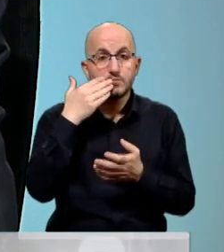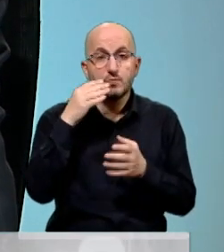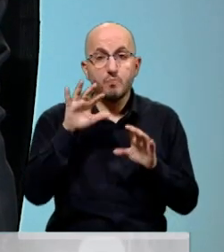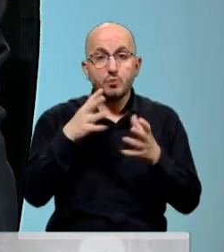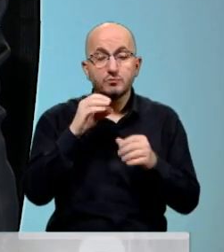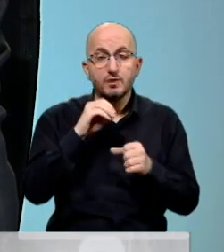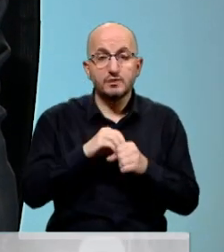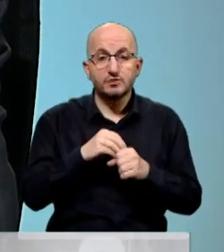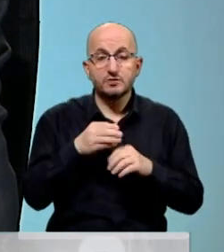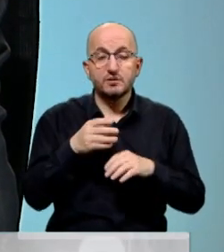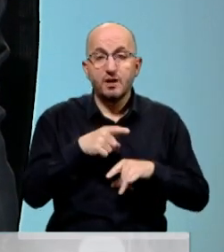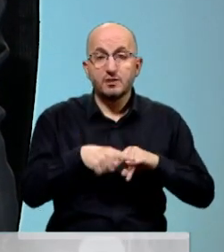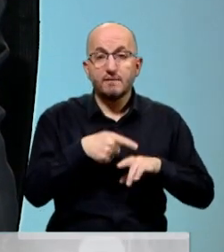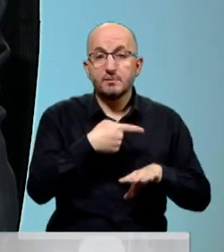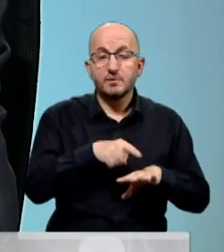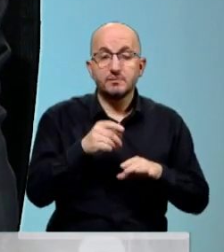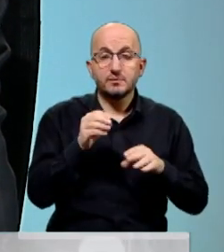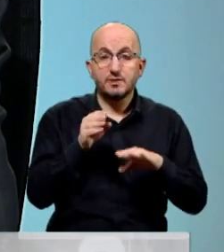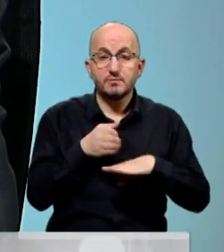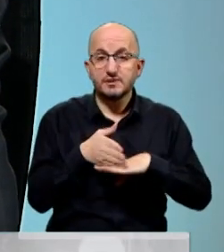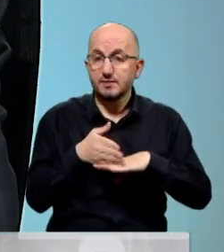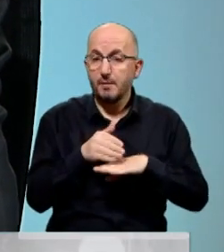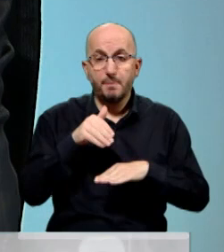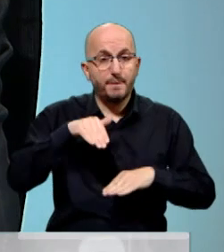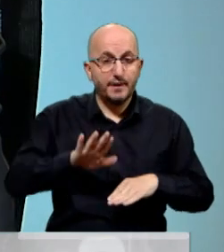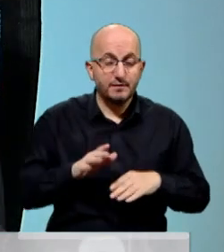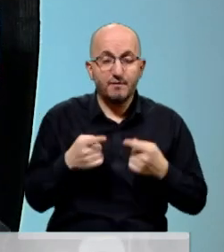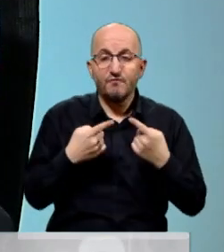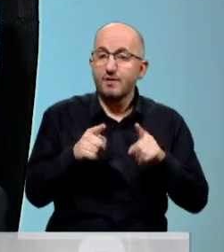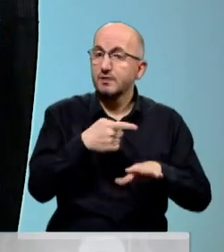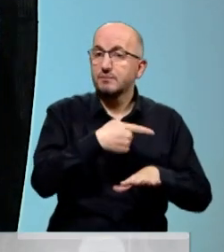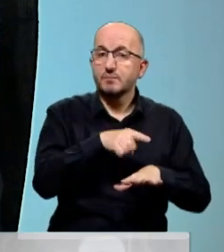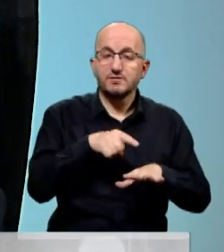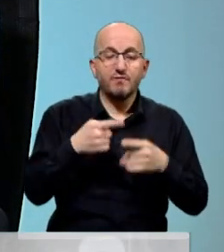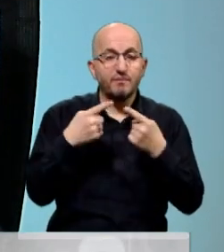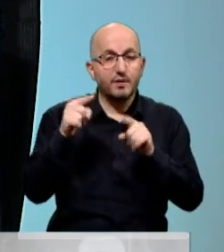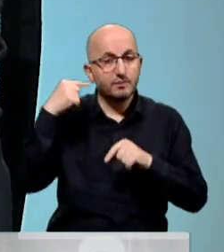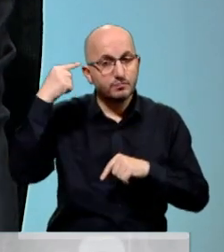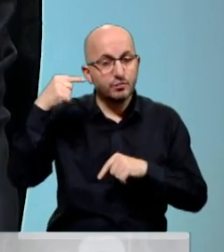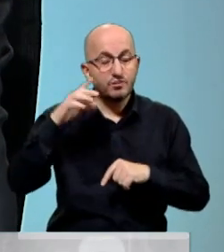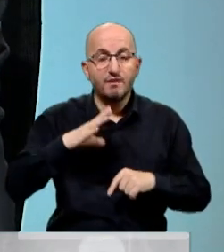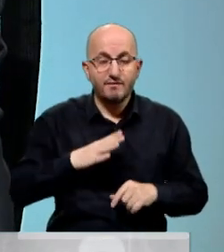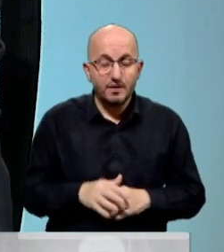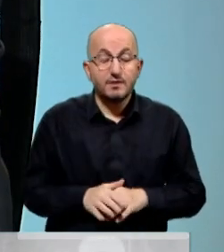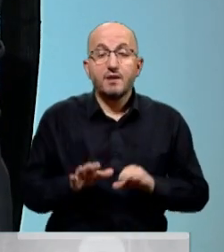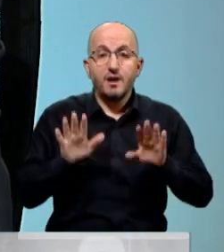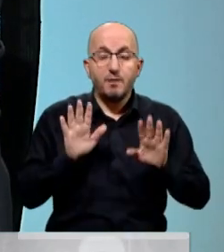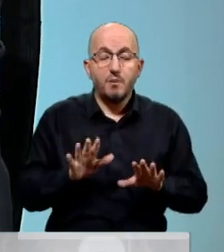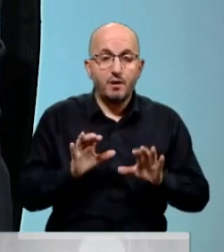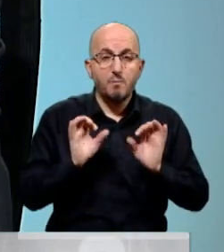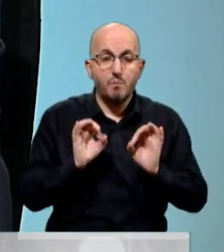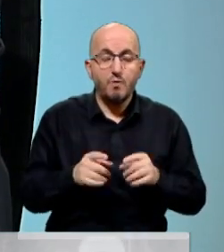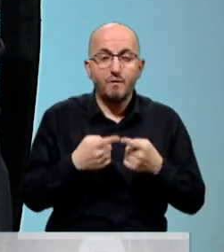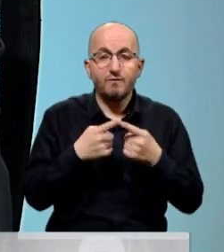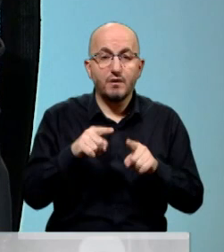bozmak için Hanefi mezhebinde bir mazeret değildir. Farklı mezheplerde farklı görüşler var. Ama böyle